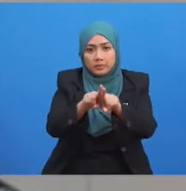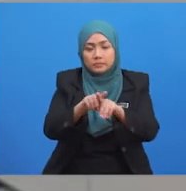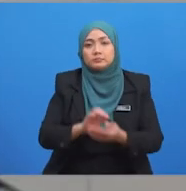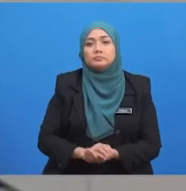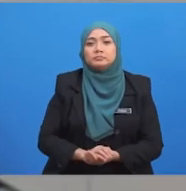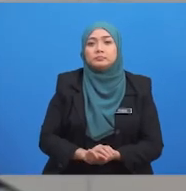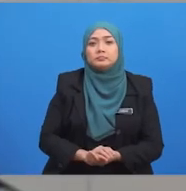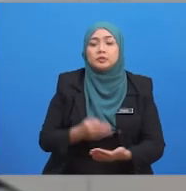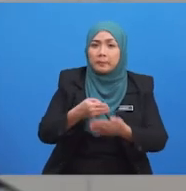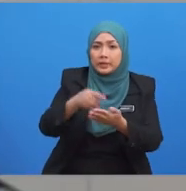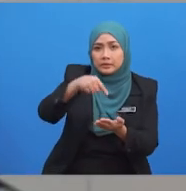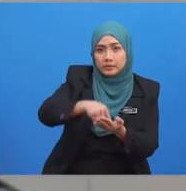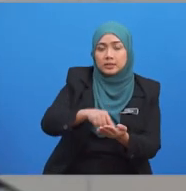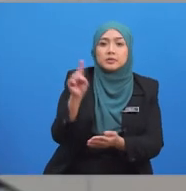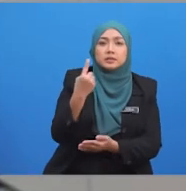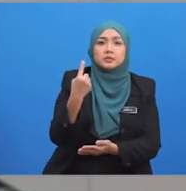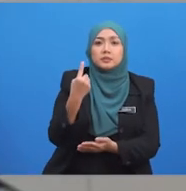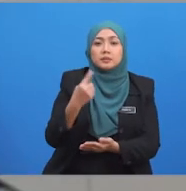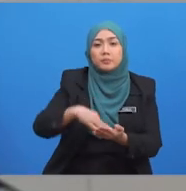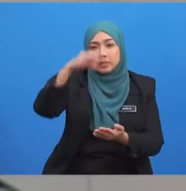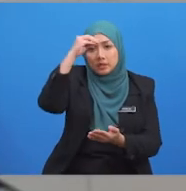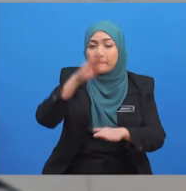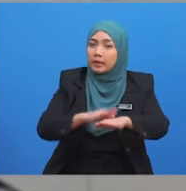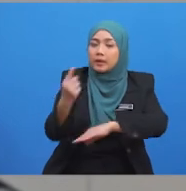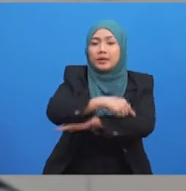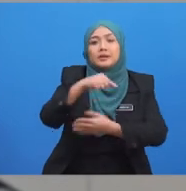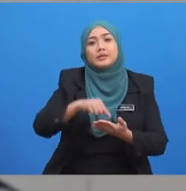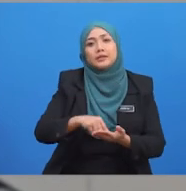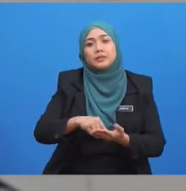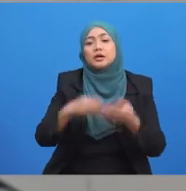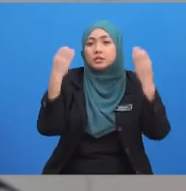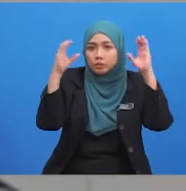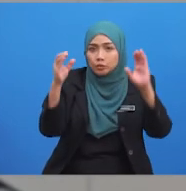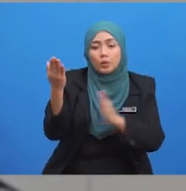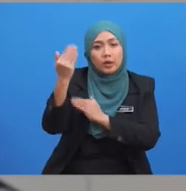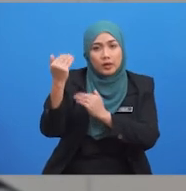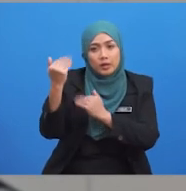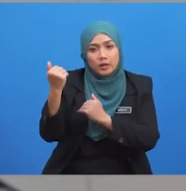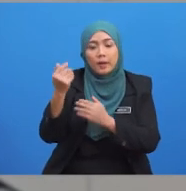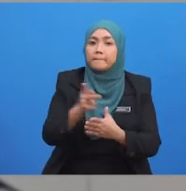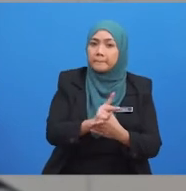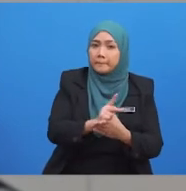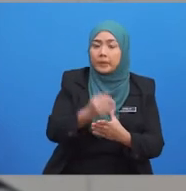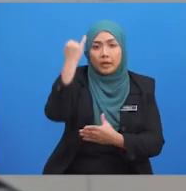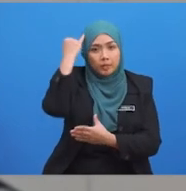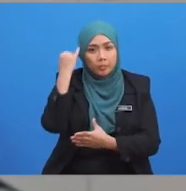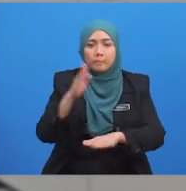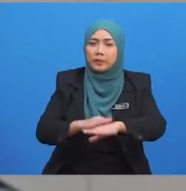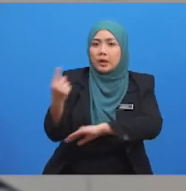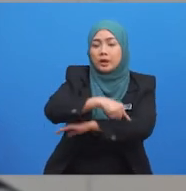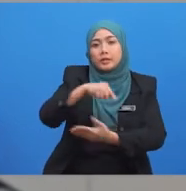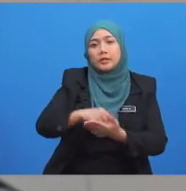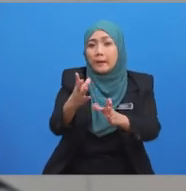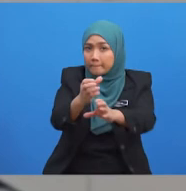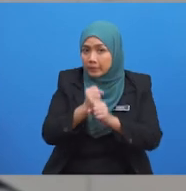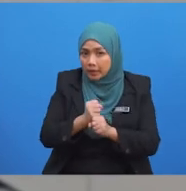Sampai di sini sahaja pembelajaran kita pada hari ini. Cikgu berharap perkongsian ilmu pada hari ini